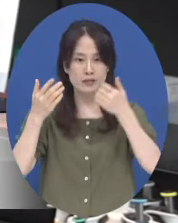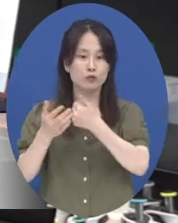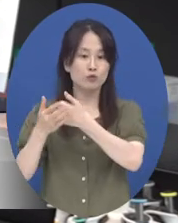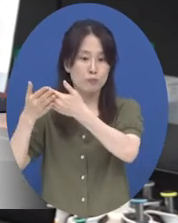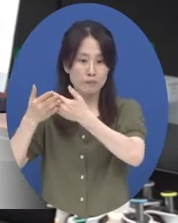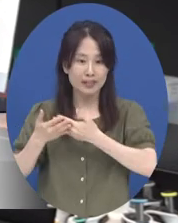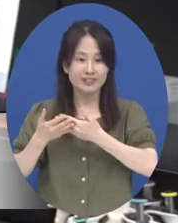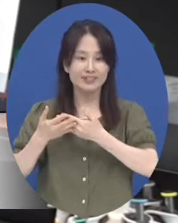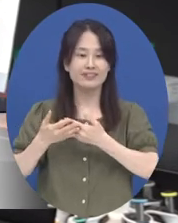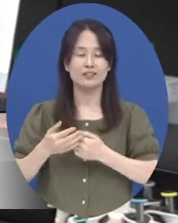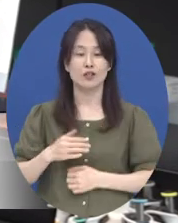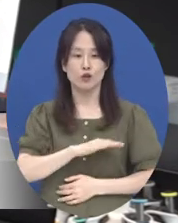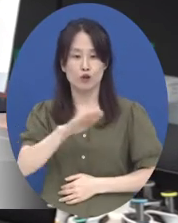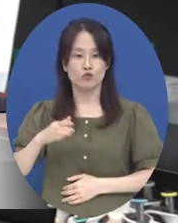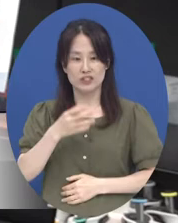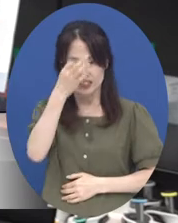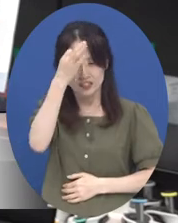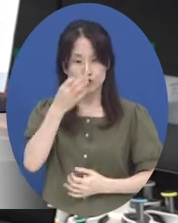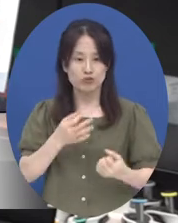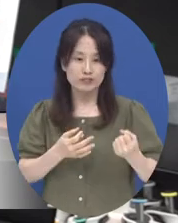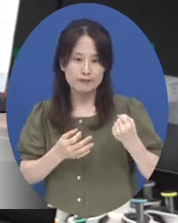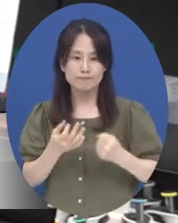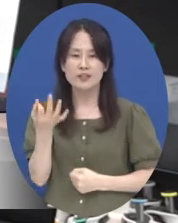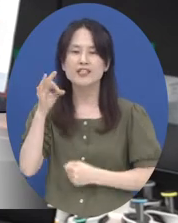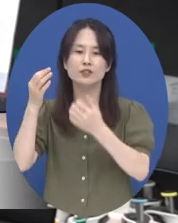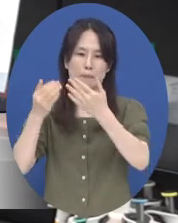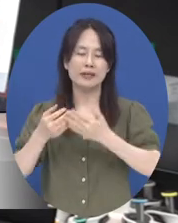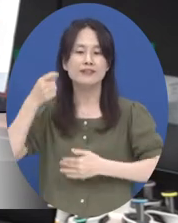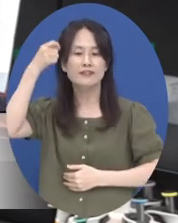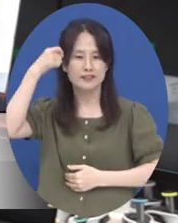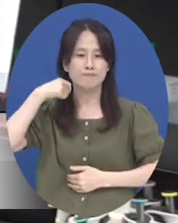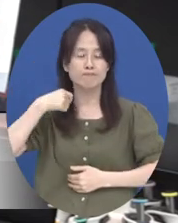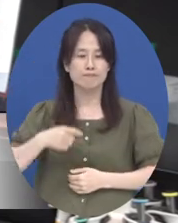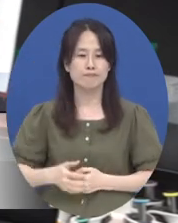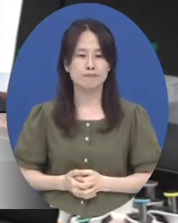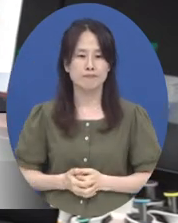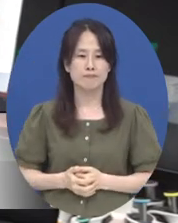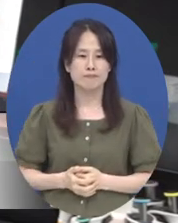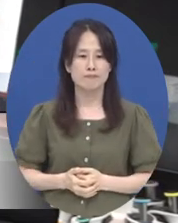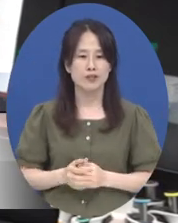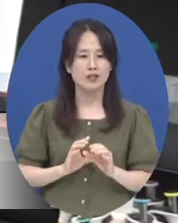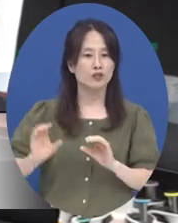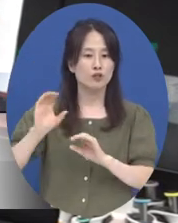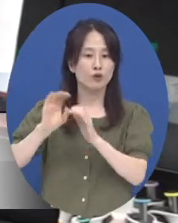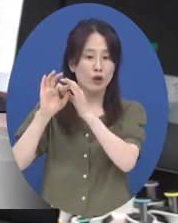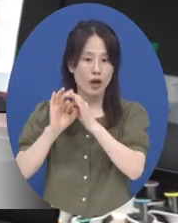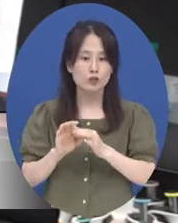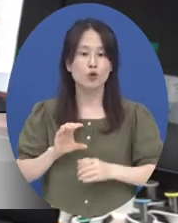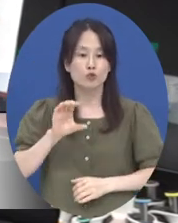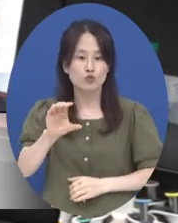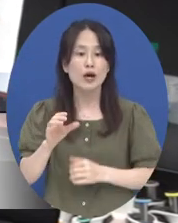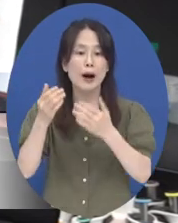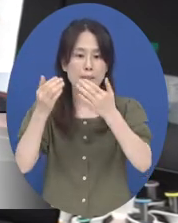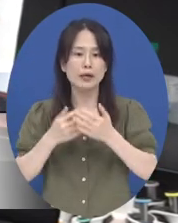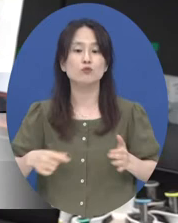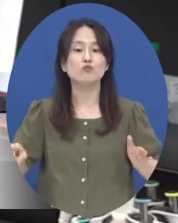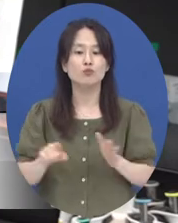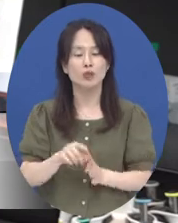국립대학에서 지원을 받는 것이 저희 기술력을 인정받았다고 생각이 들고요. 후속 투자를 받을 수 있는